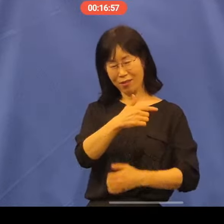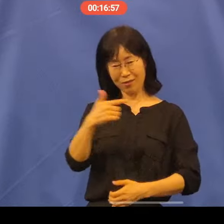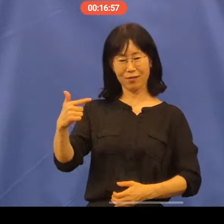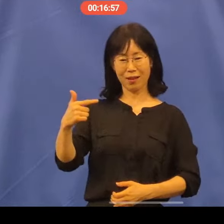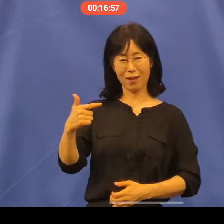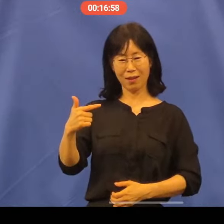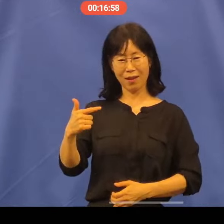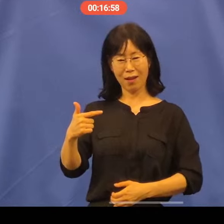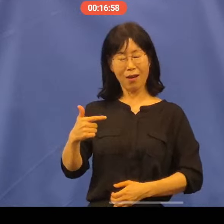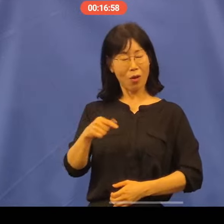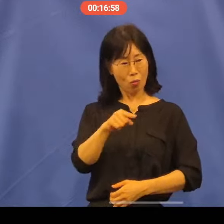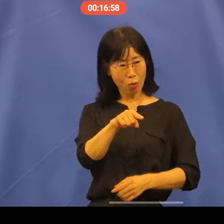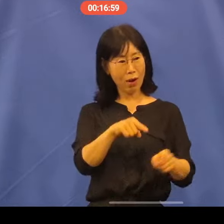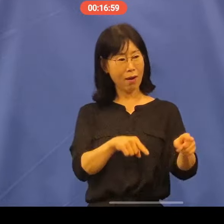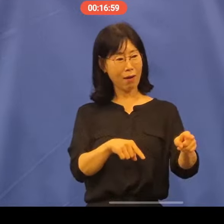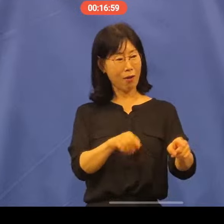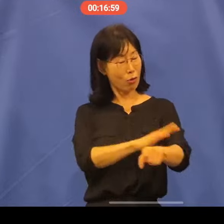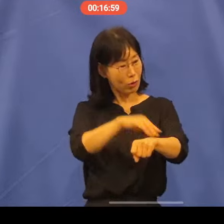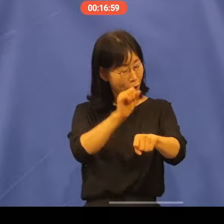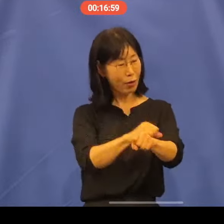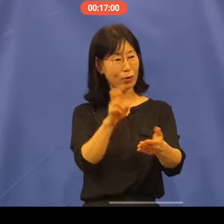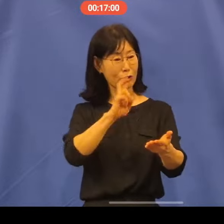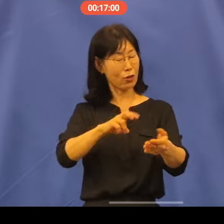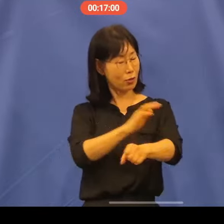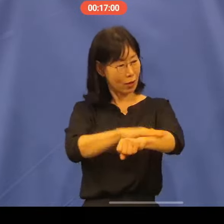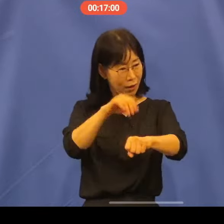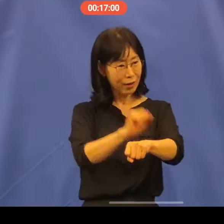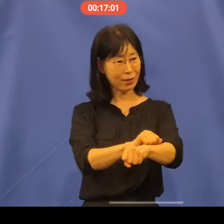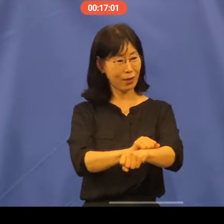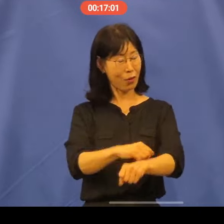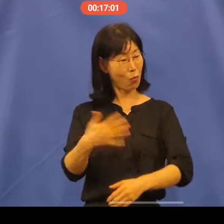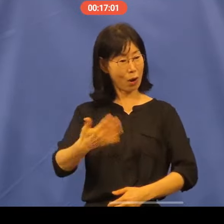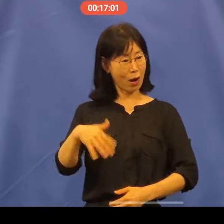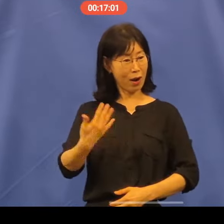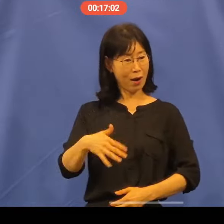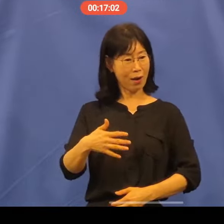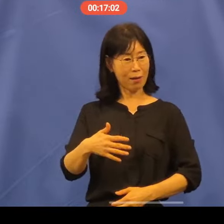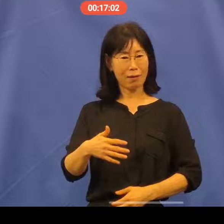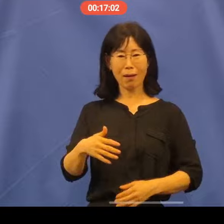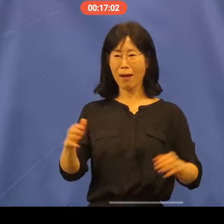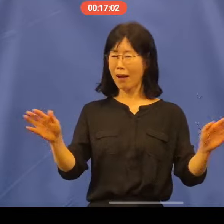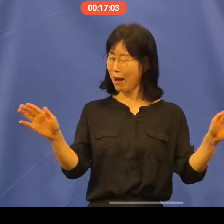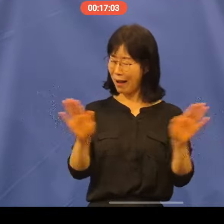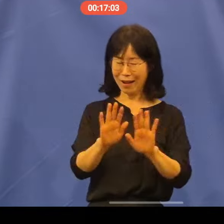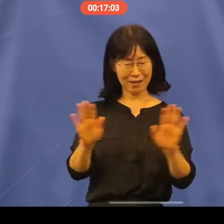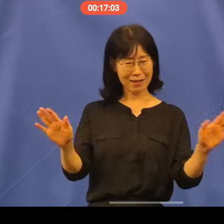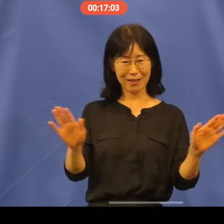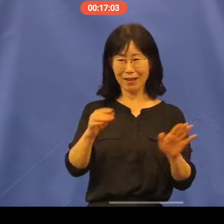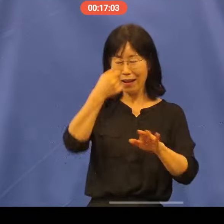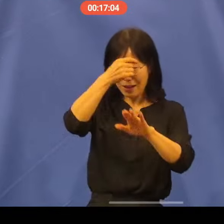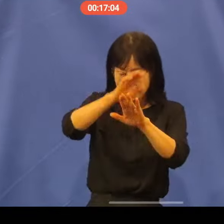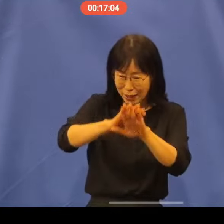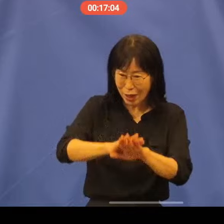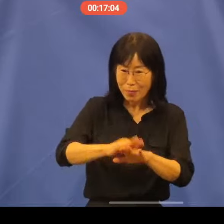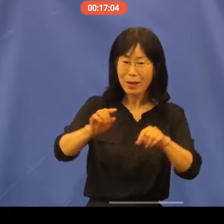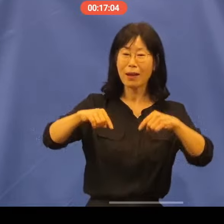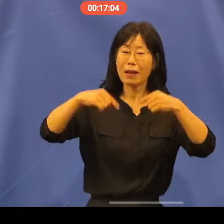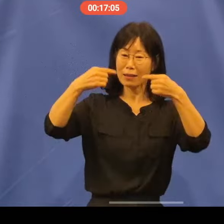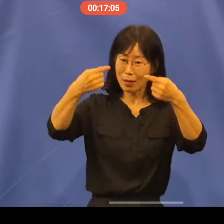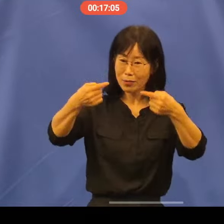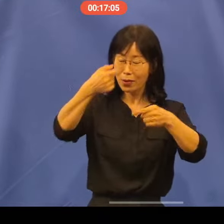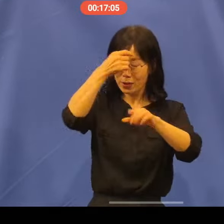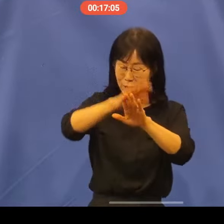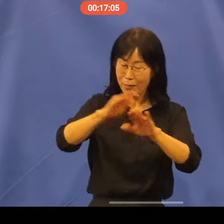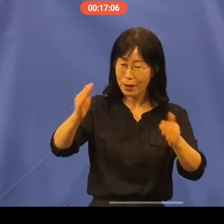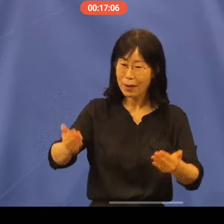잘 부르더라, 그게 아니에요, 여러분. 예배는 하나님을 위해서 드리고 우리를 위해서 드리는 게 아니에요. 우리의 관심은